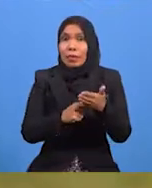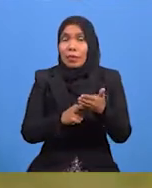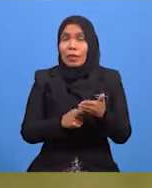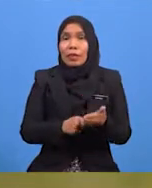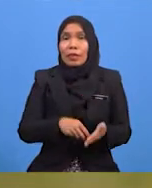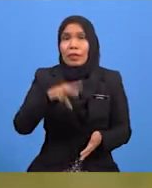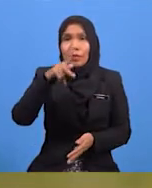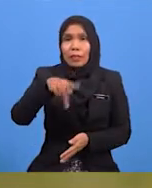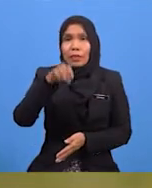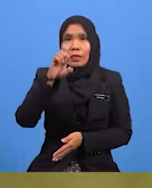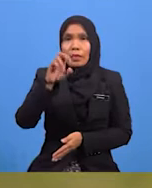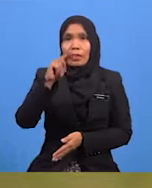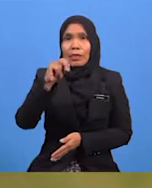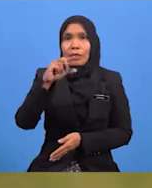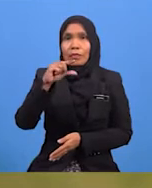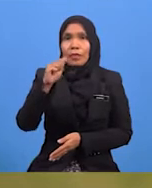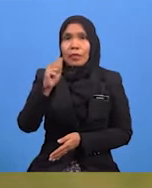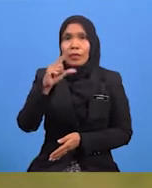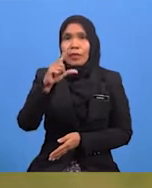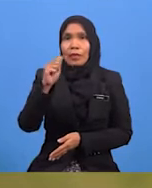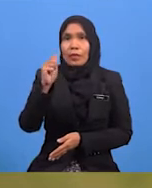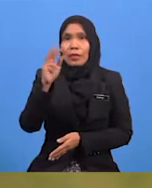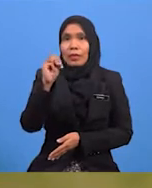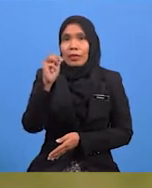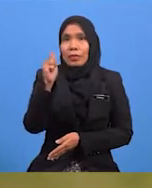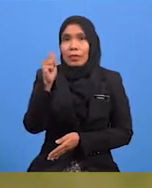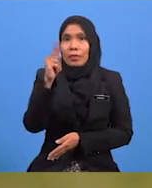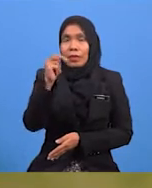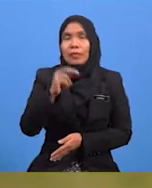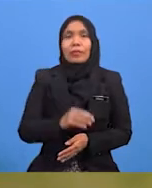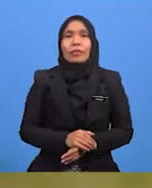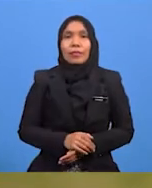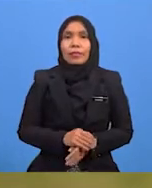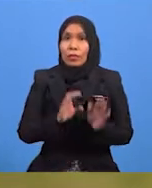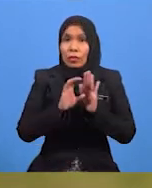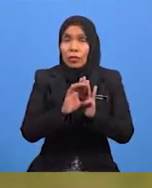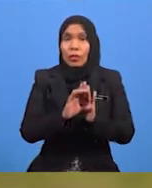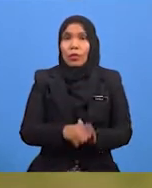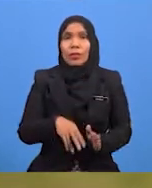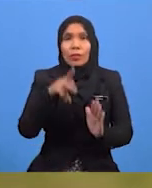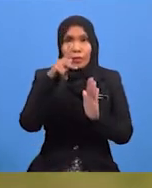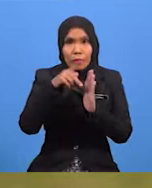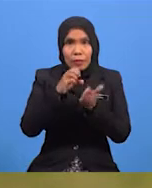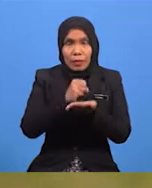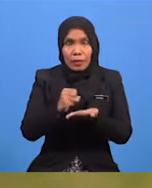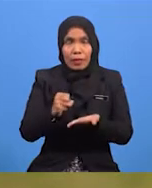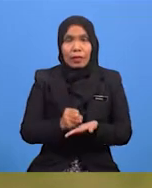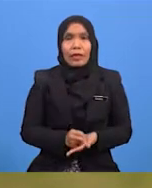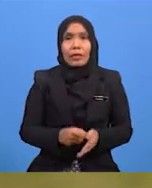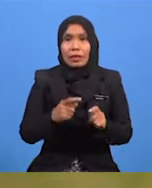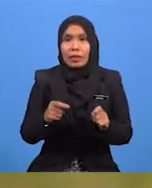Contohnya, penyajak telah memberi kebenaran kepada anak gadisnya untuk